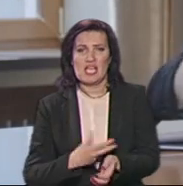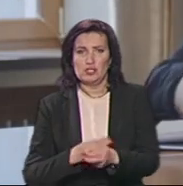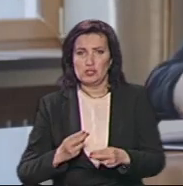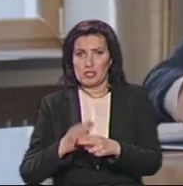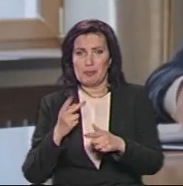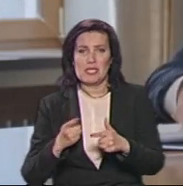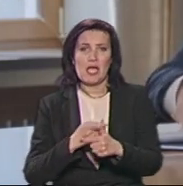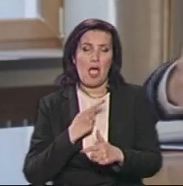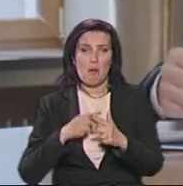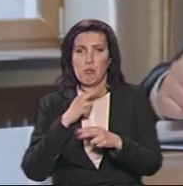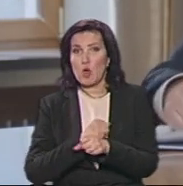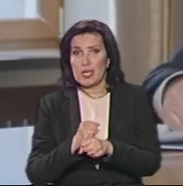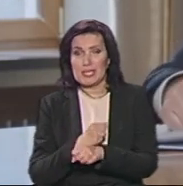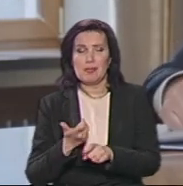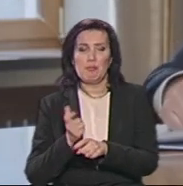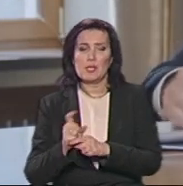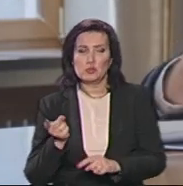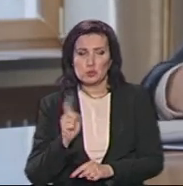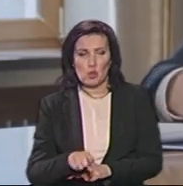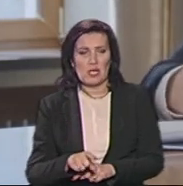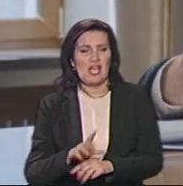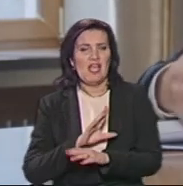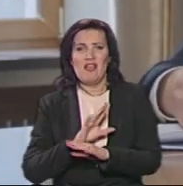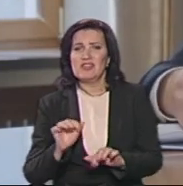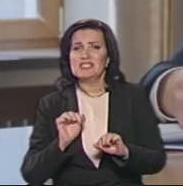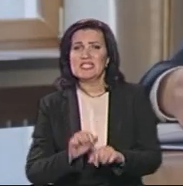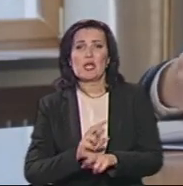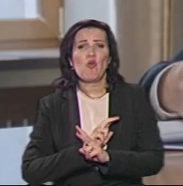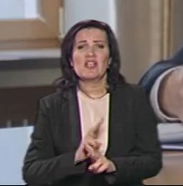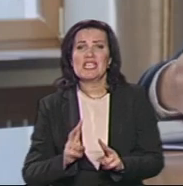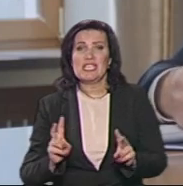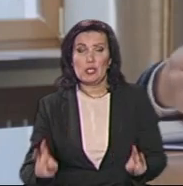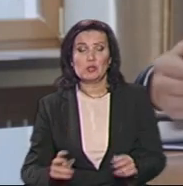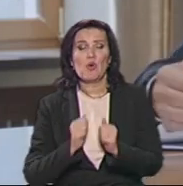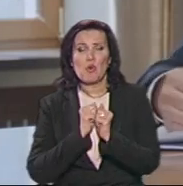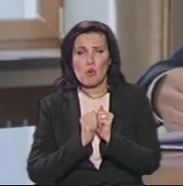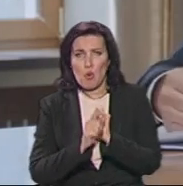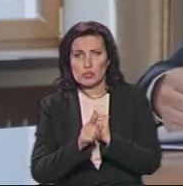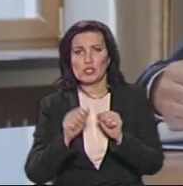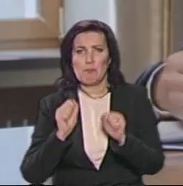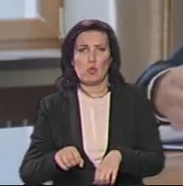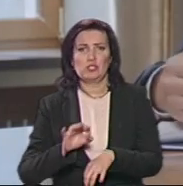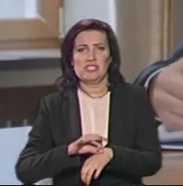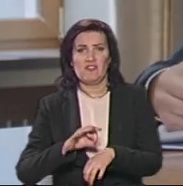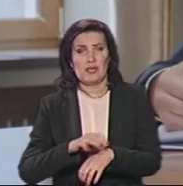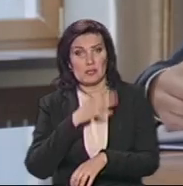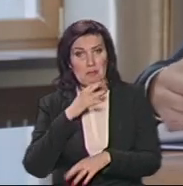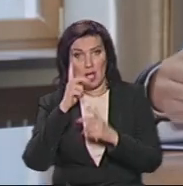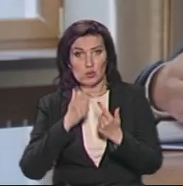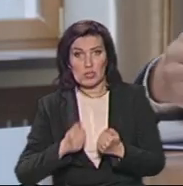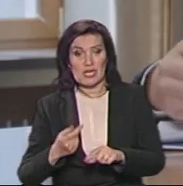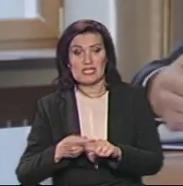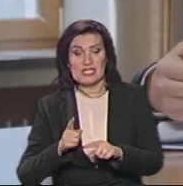або ліків. Більш того, не застрахований ніхто, і кожен може захворіти. Але багато країн,